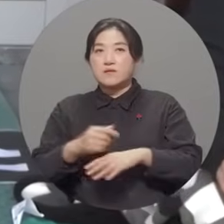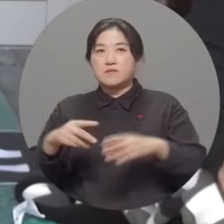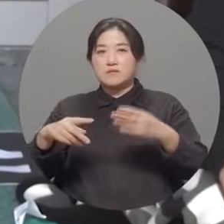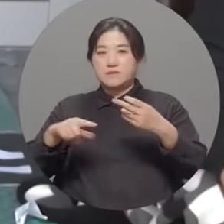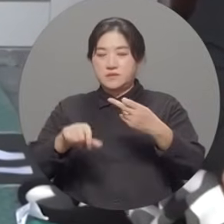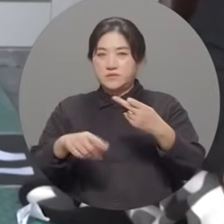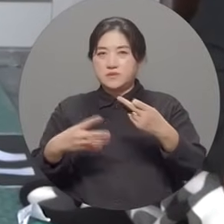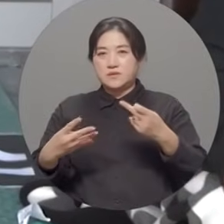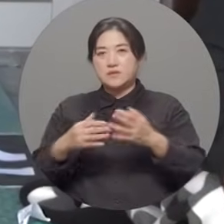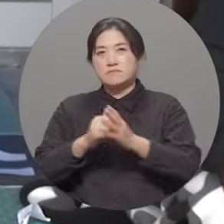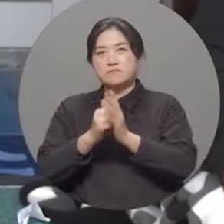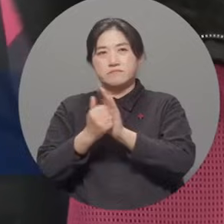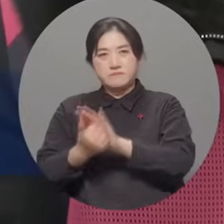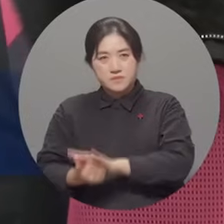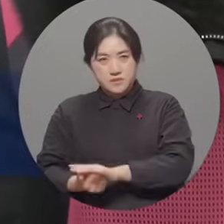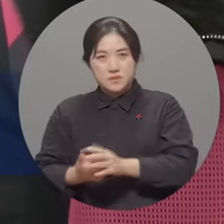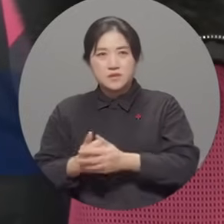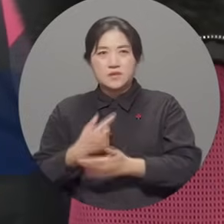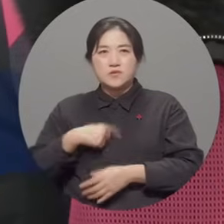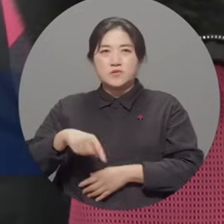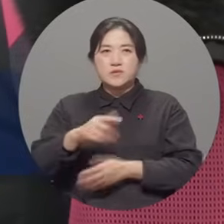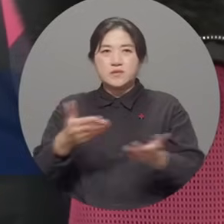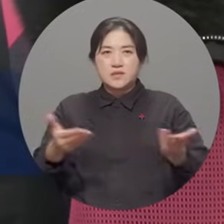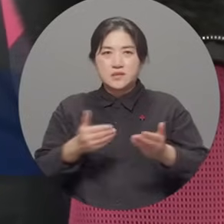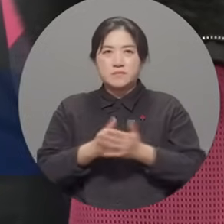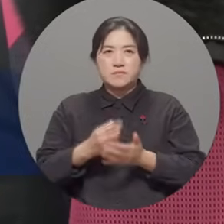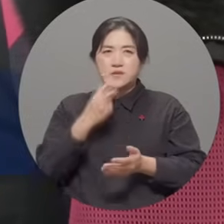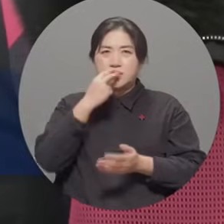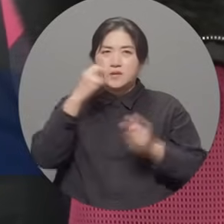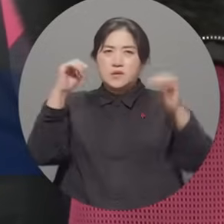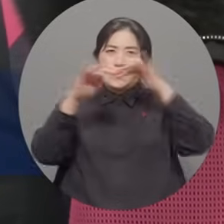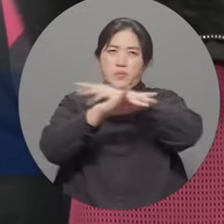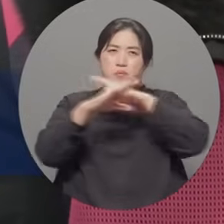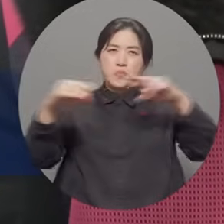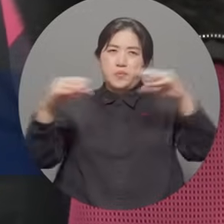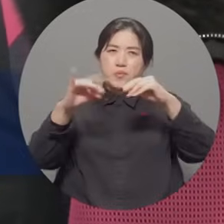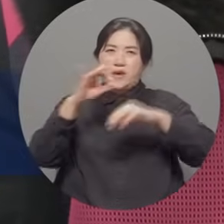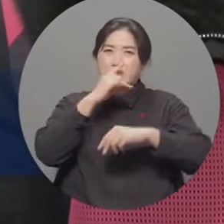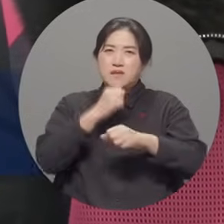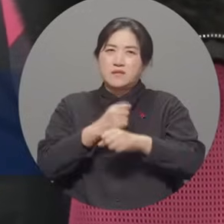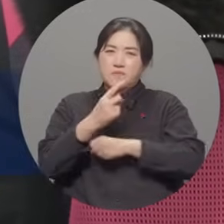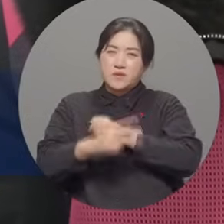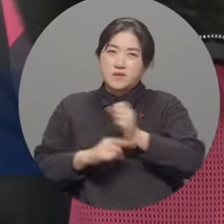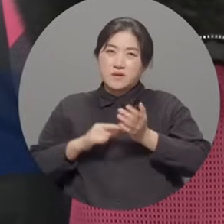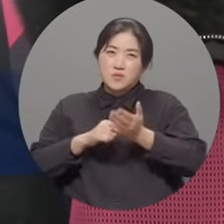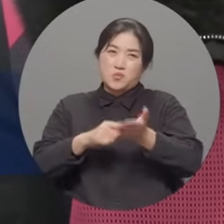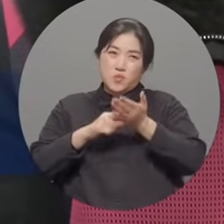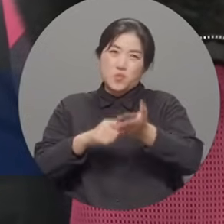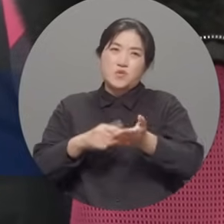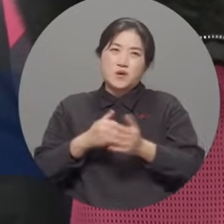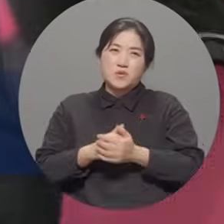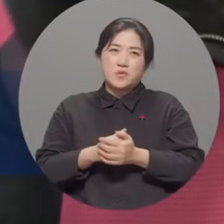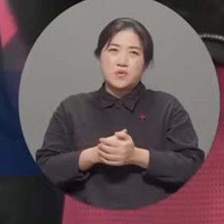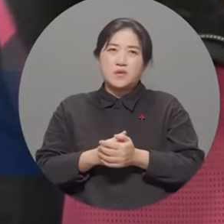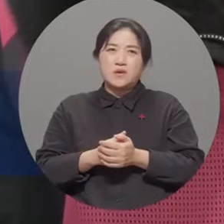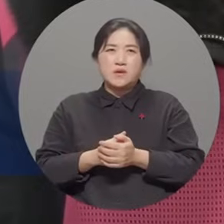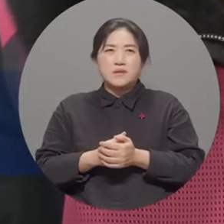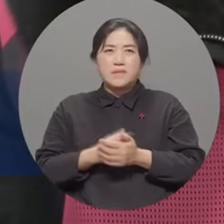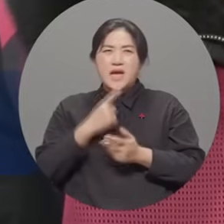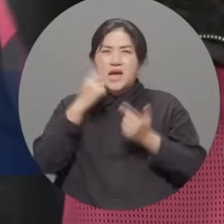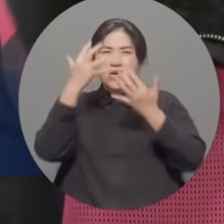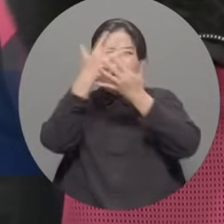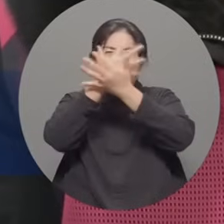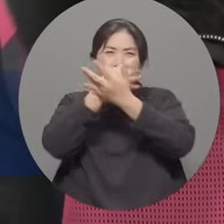감았습니다. 우리가 일하면서 환기가 안 된다 이러는 거를 몇 년 동안 계속 얘기해도 막 안개